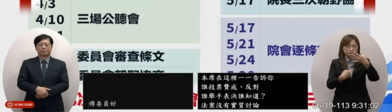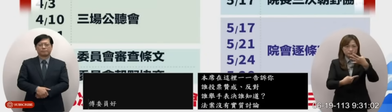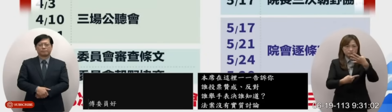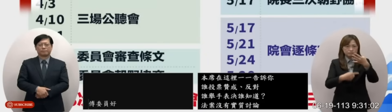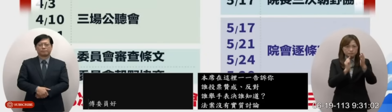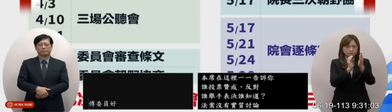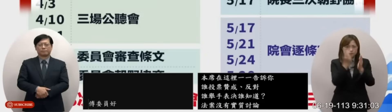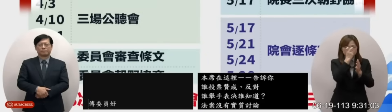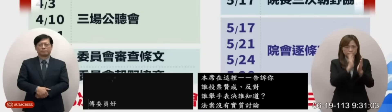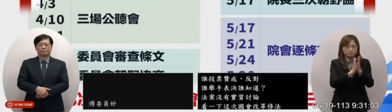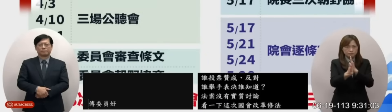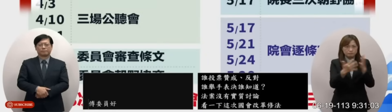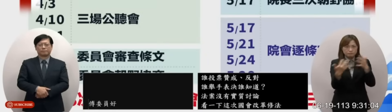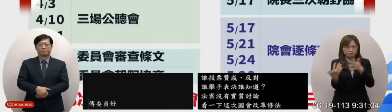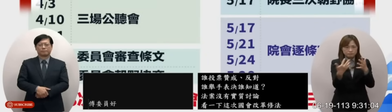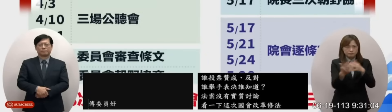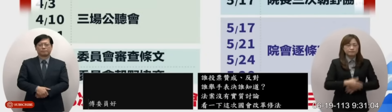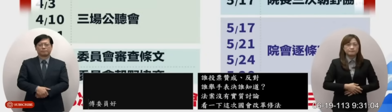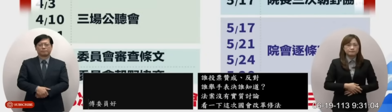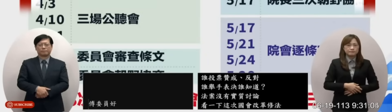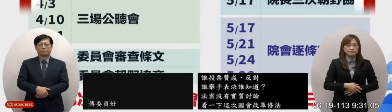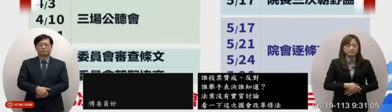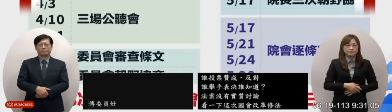审询答，